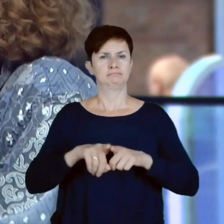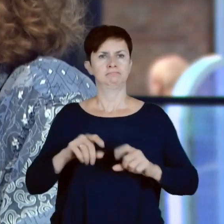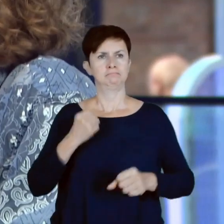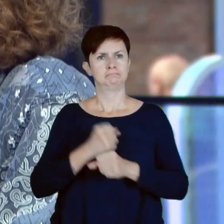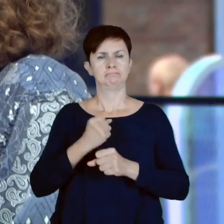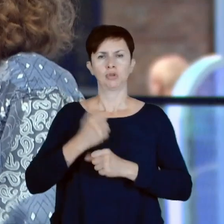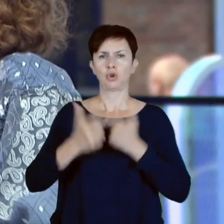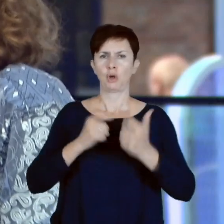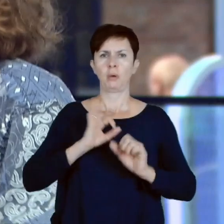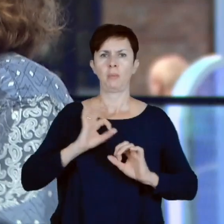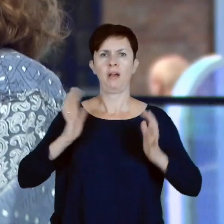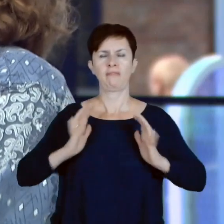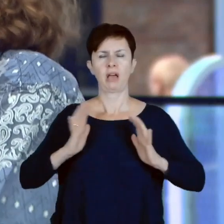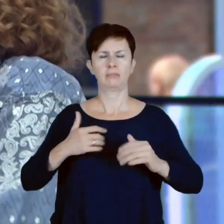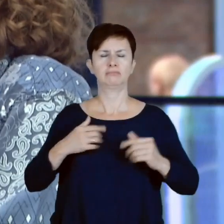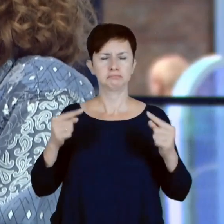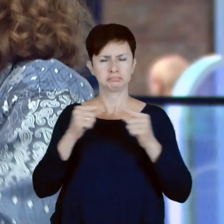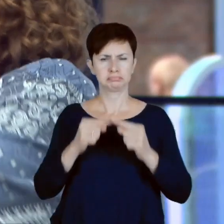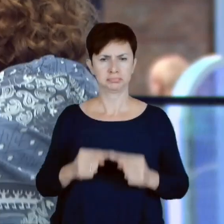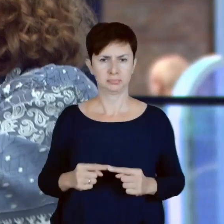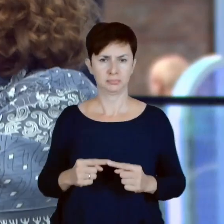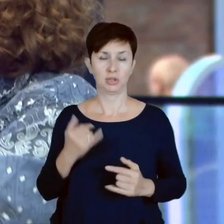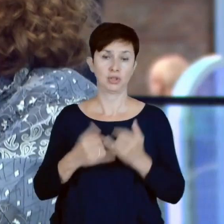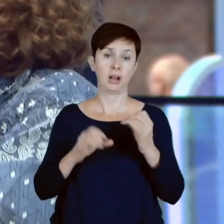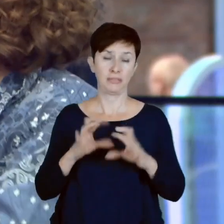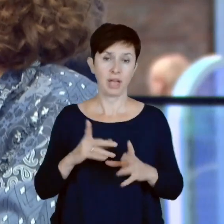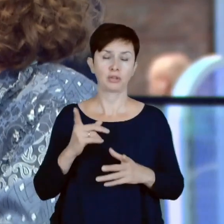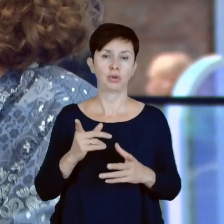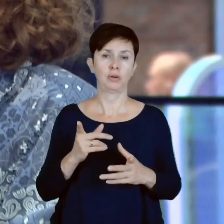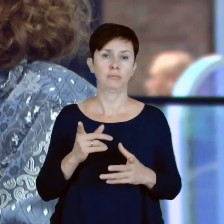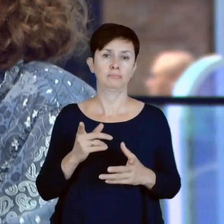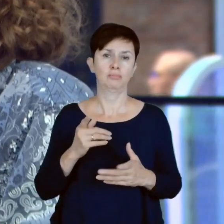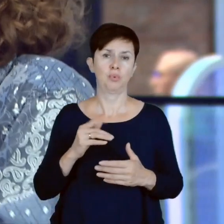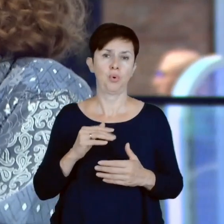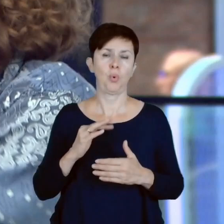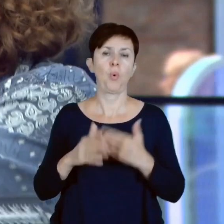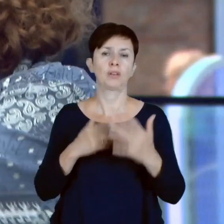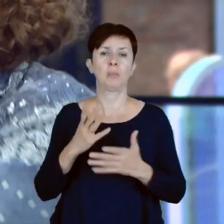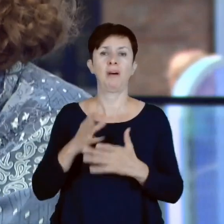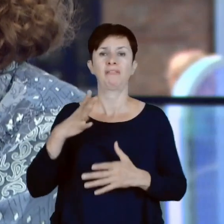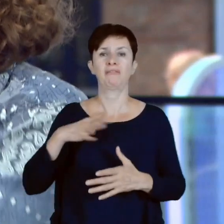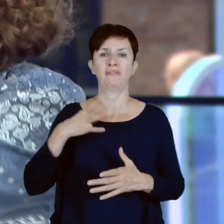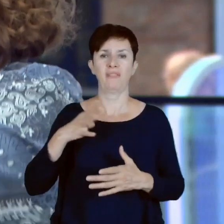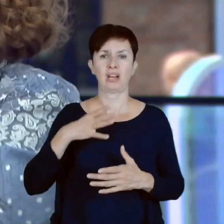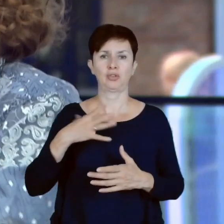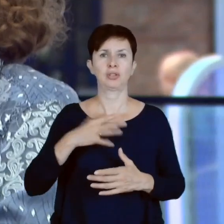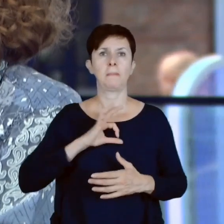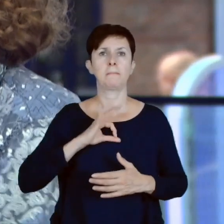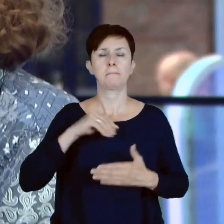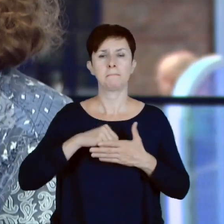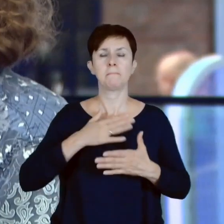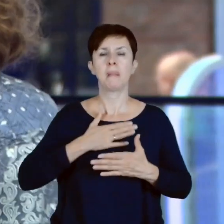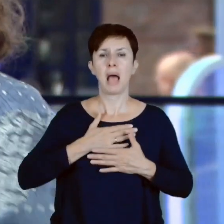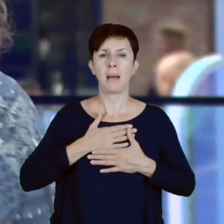sami ukuliśmy, no to będzie nam też łatwiej wskoczyć to, no bo ten nawyk, te wartości są nam bliskie i je rozumiemy od samego